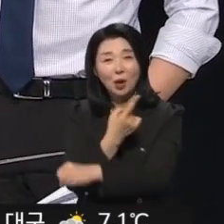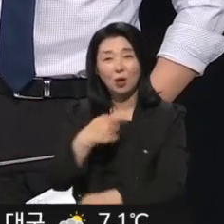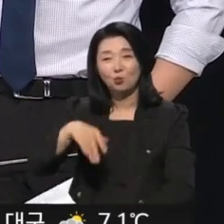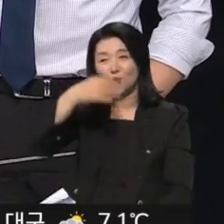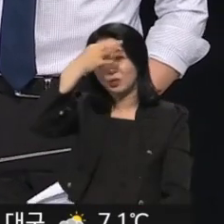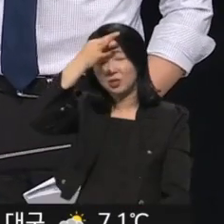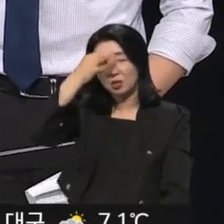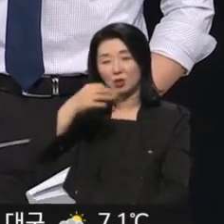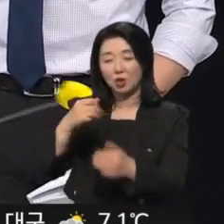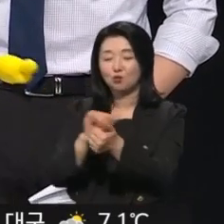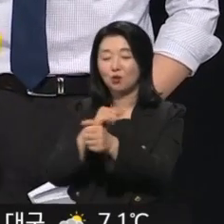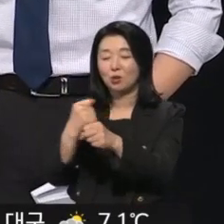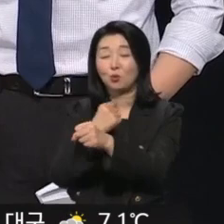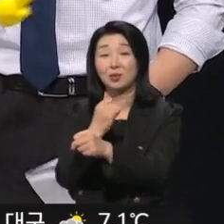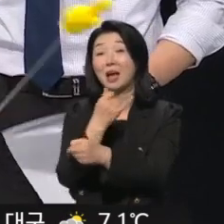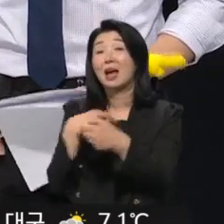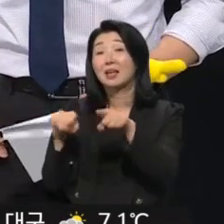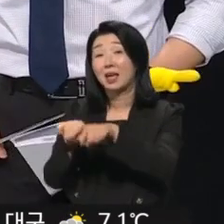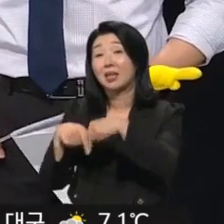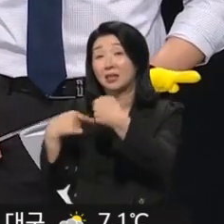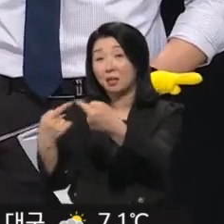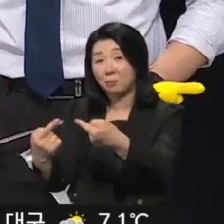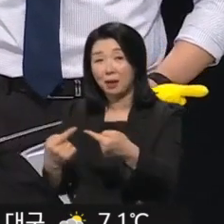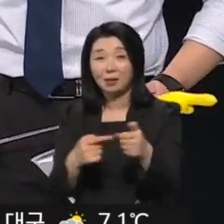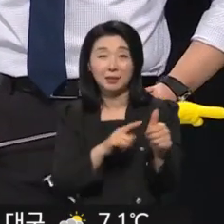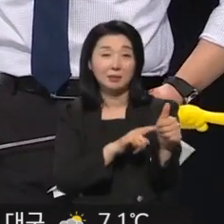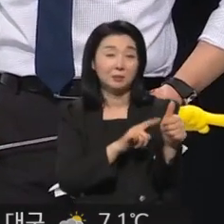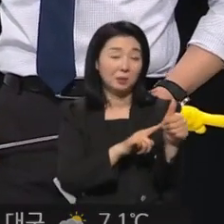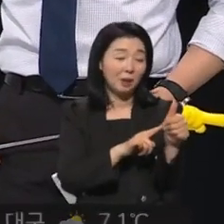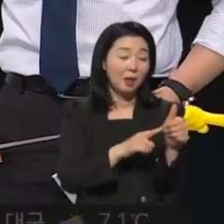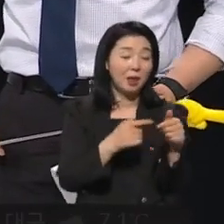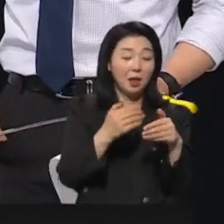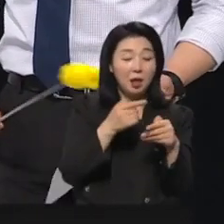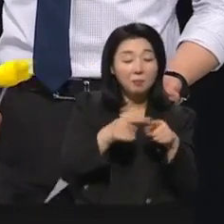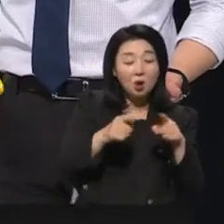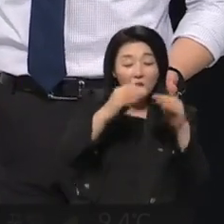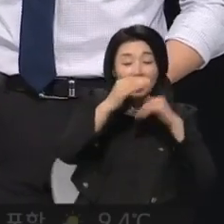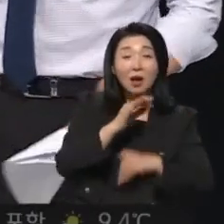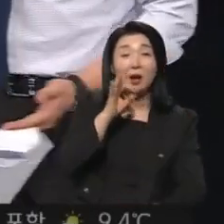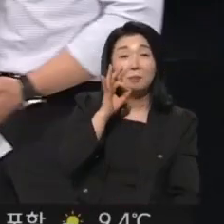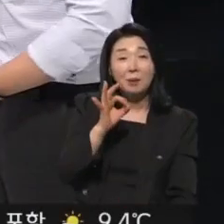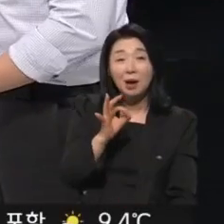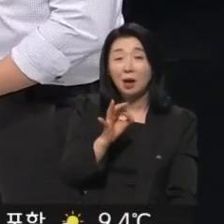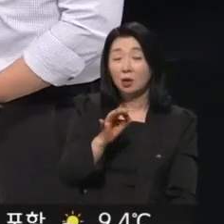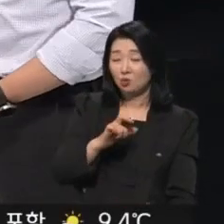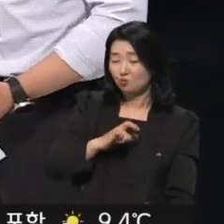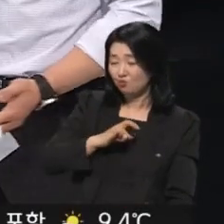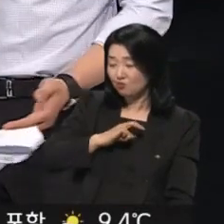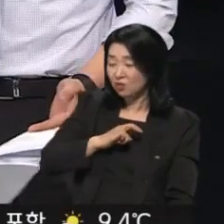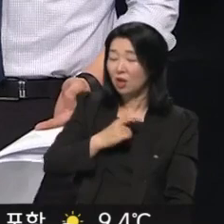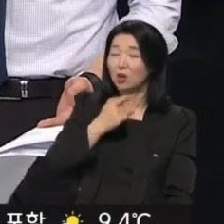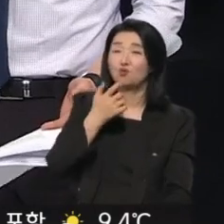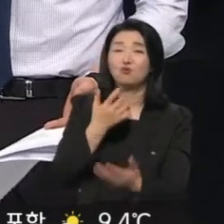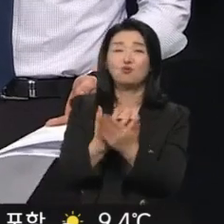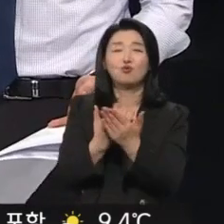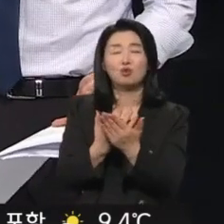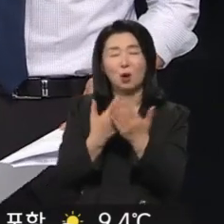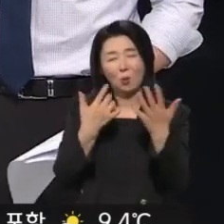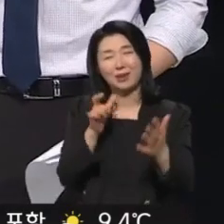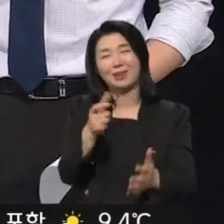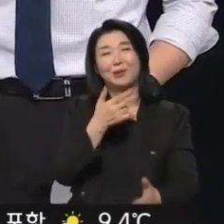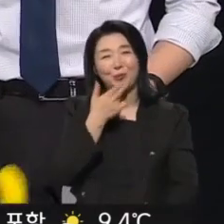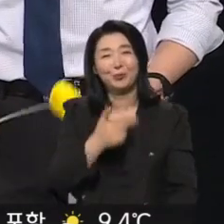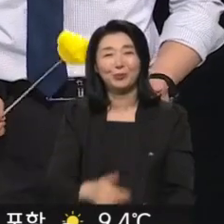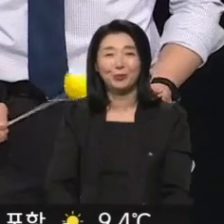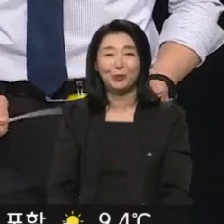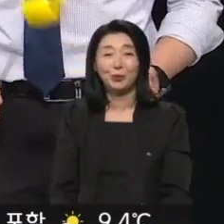의혹을 제기를 했었죠. 당시 김 대변인이 공개한 논평에는 의혹 제기의 근거나 출처가 명시되어 있지